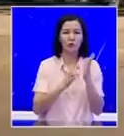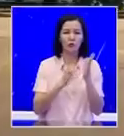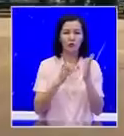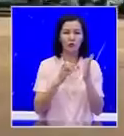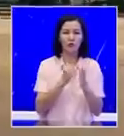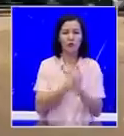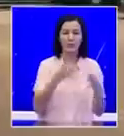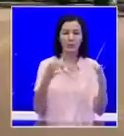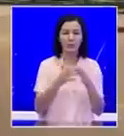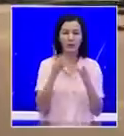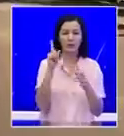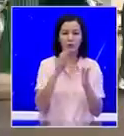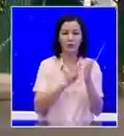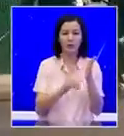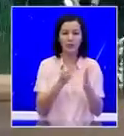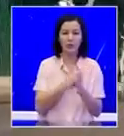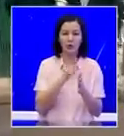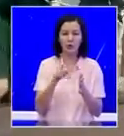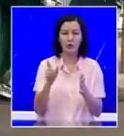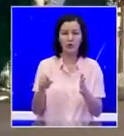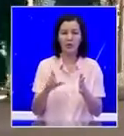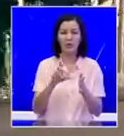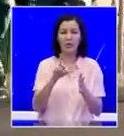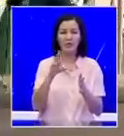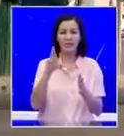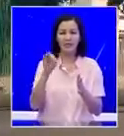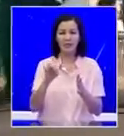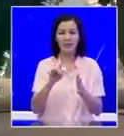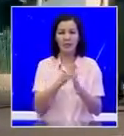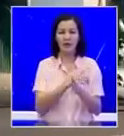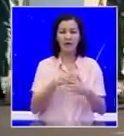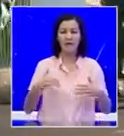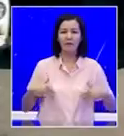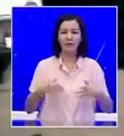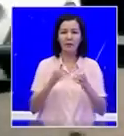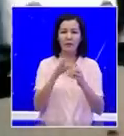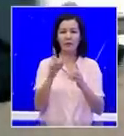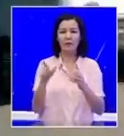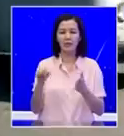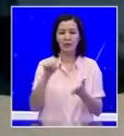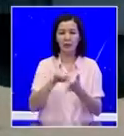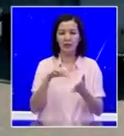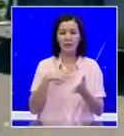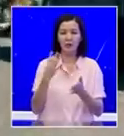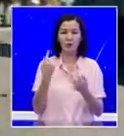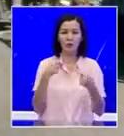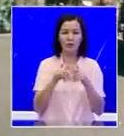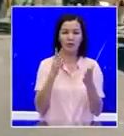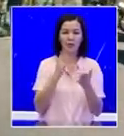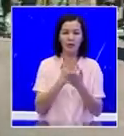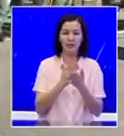әскери бөлімінің 180 жауынгері және СС пен ветеринария бөлімінің 15 маманы жұмылдырылған. 4 техника